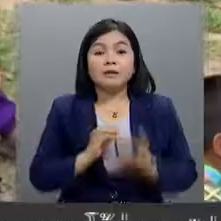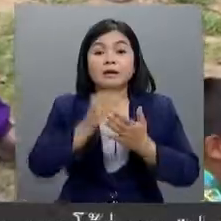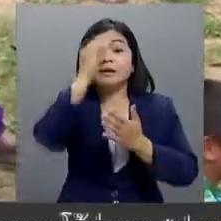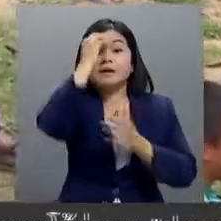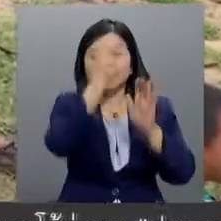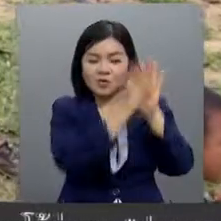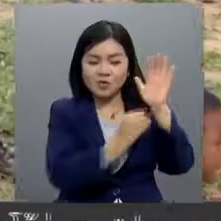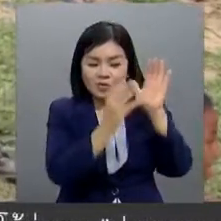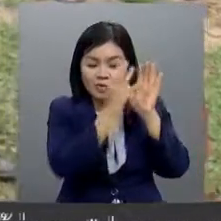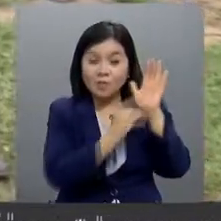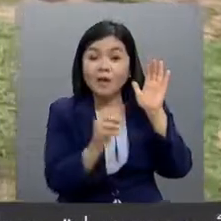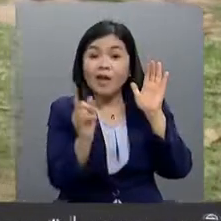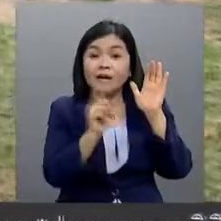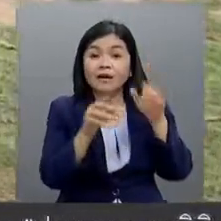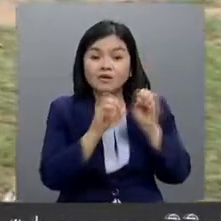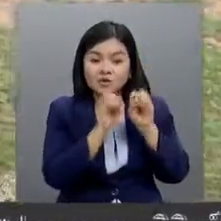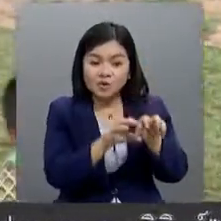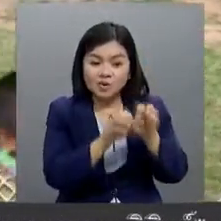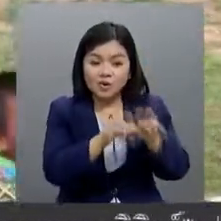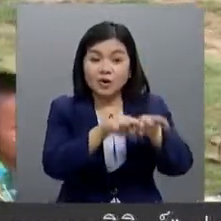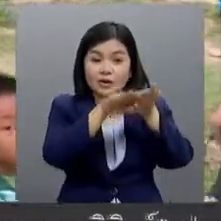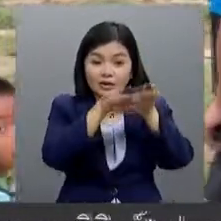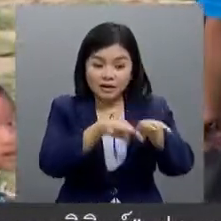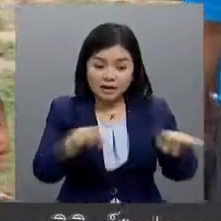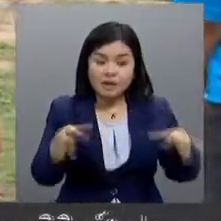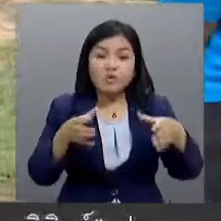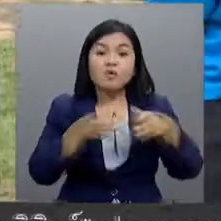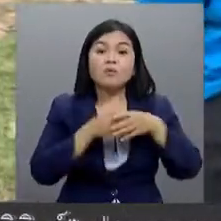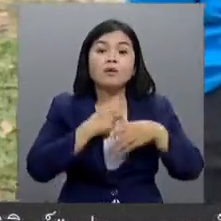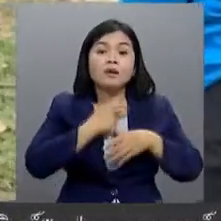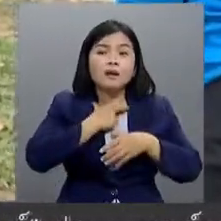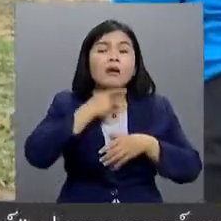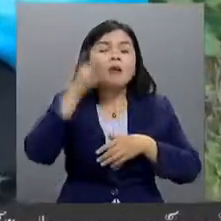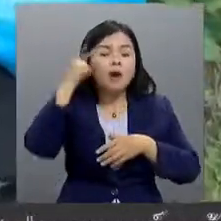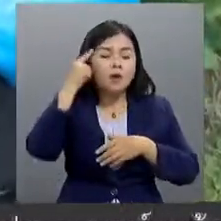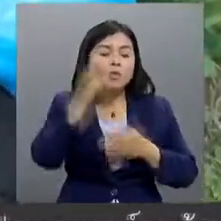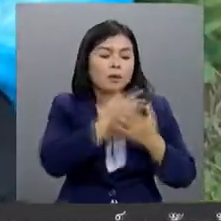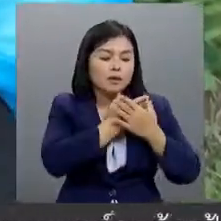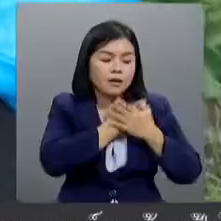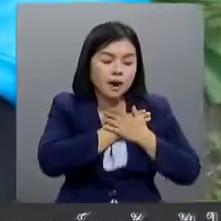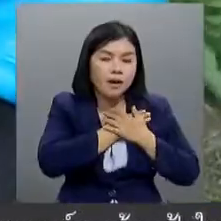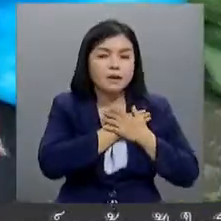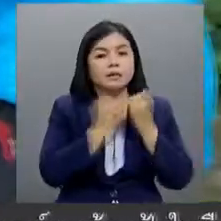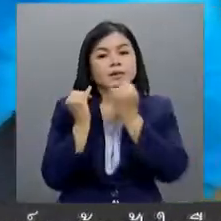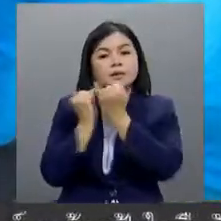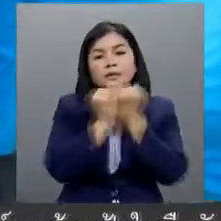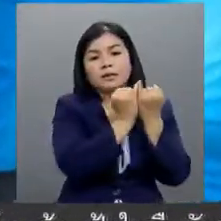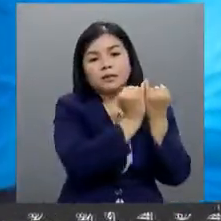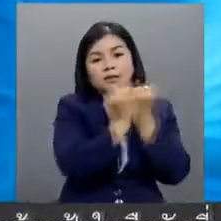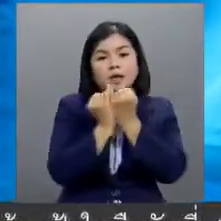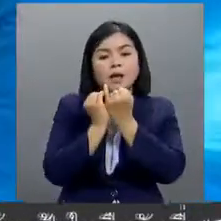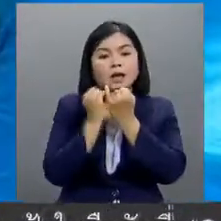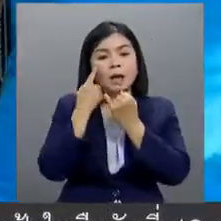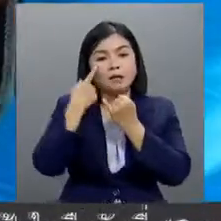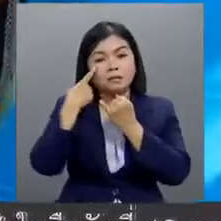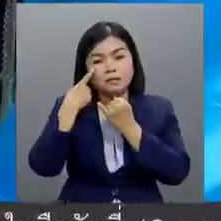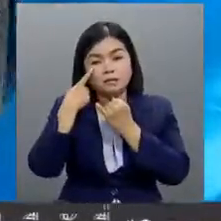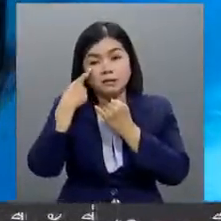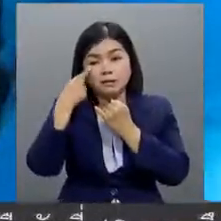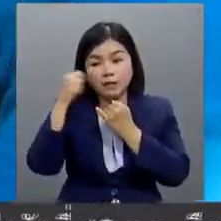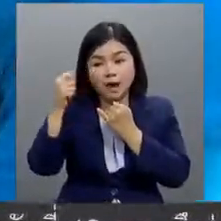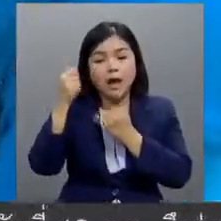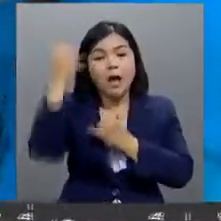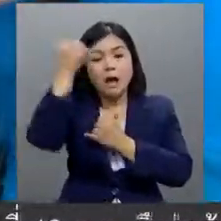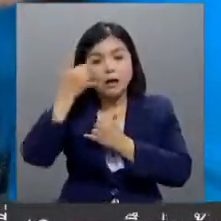ที่ปลูกฝังให้เด็กๆชาวลีผาเกิดความรักและความผูกพันในชาติพันธุ์ของตนเองเพราะสุดท้ายแ